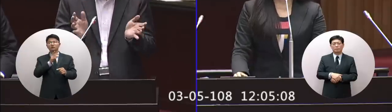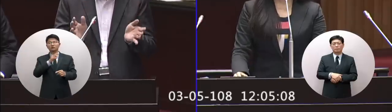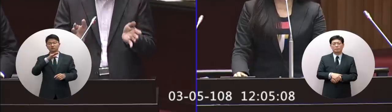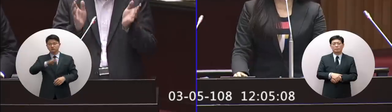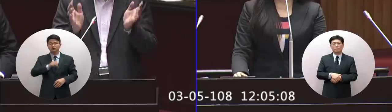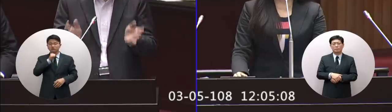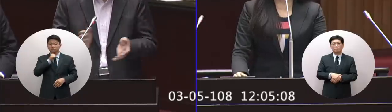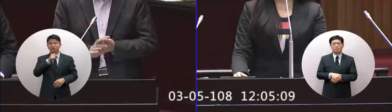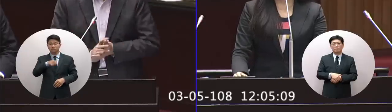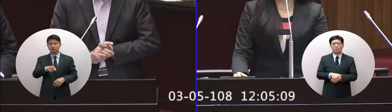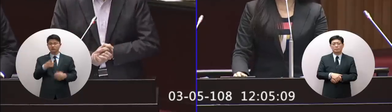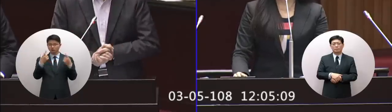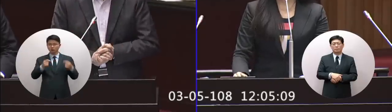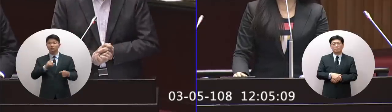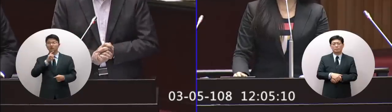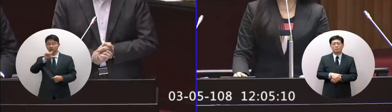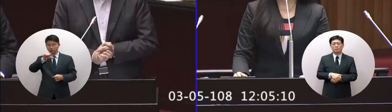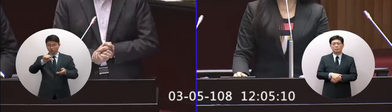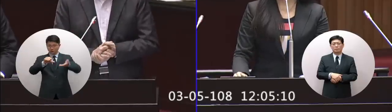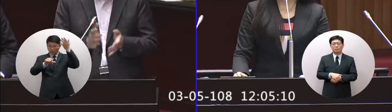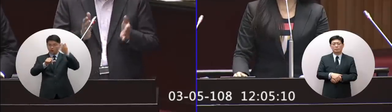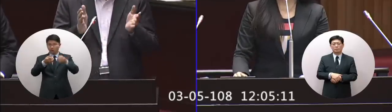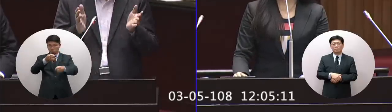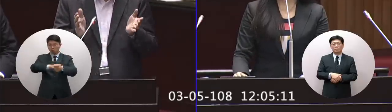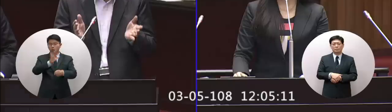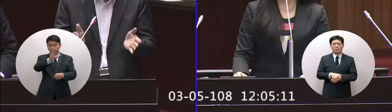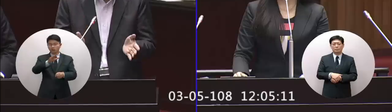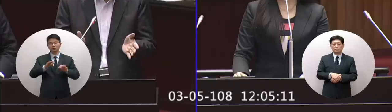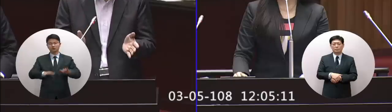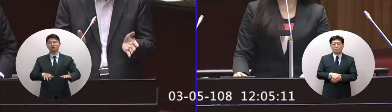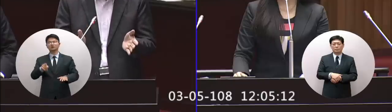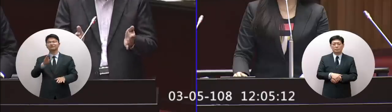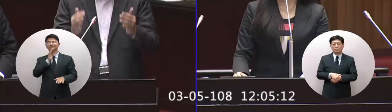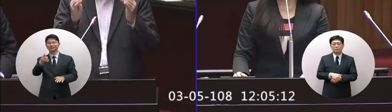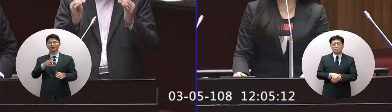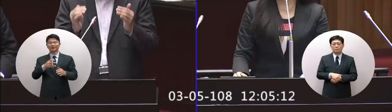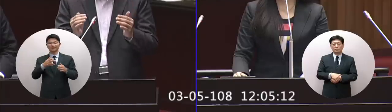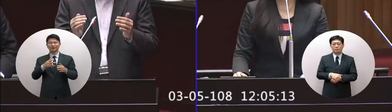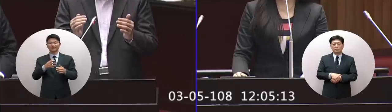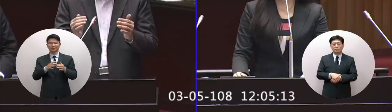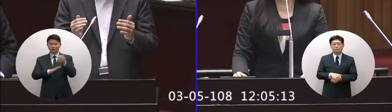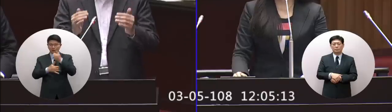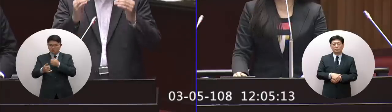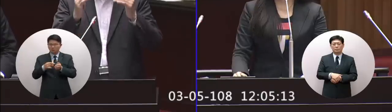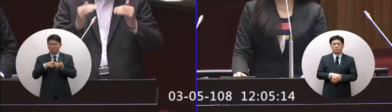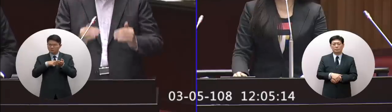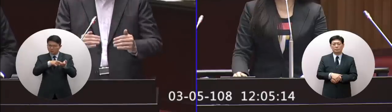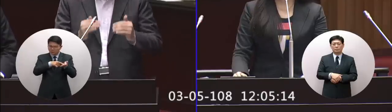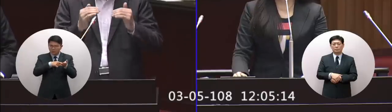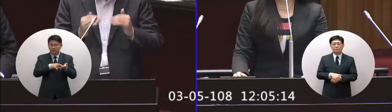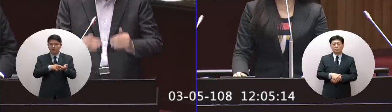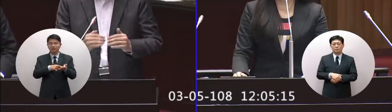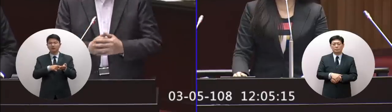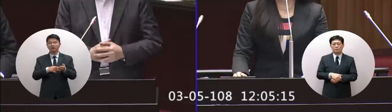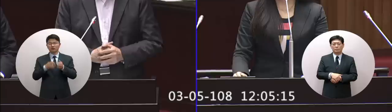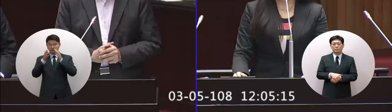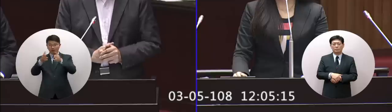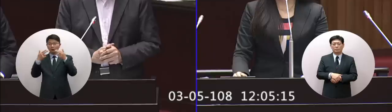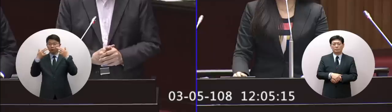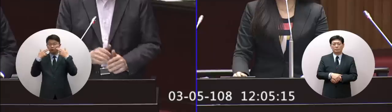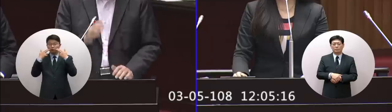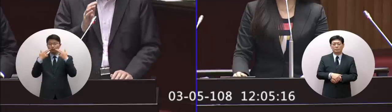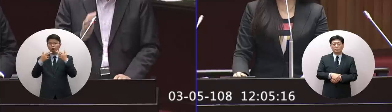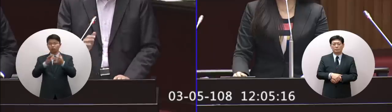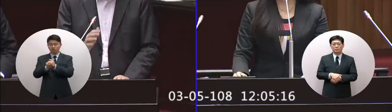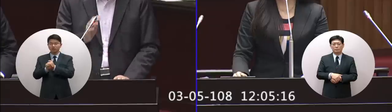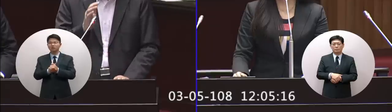全国都是要超过65岁以上才可以补助，那因为委员的要求， 原民的部分已经下降到55岁以上的